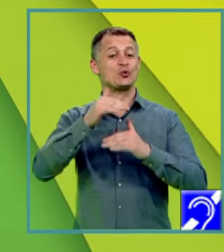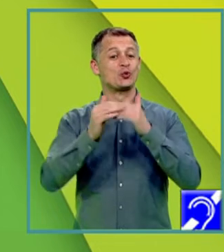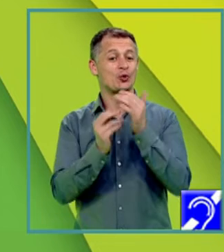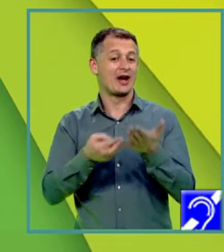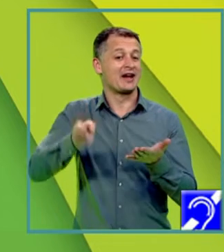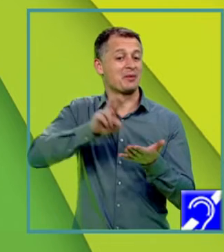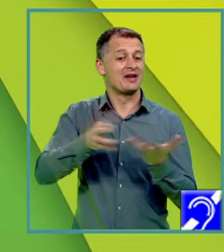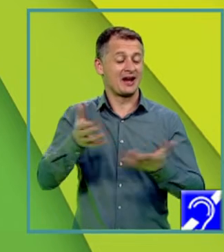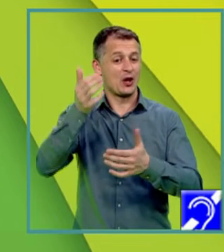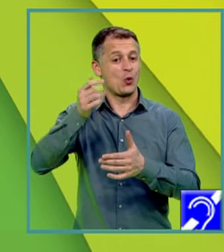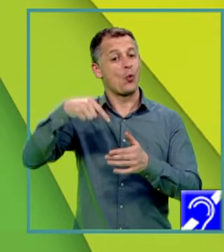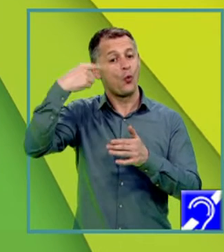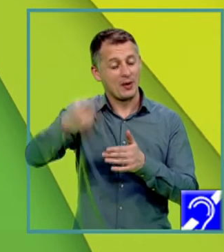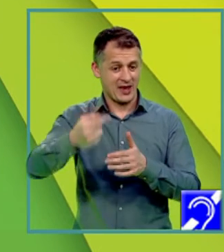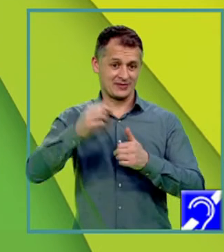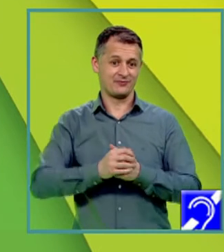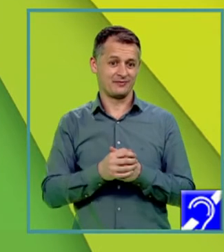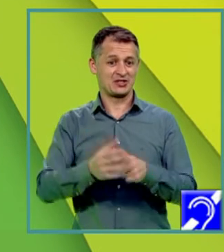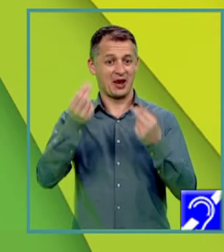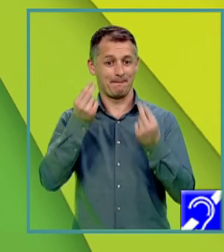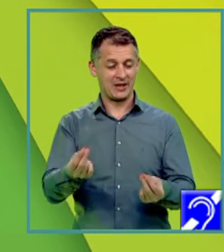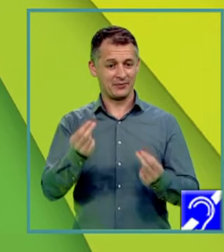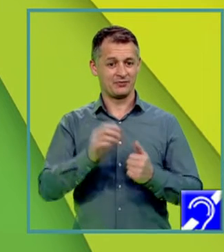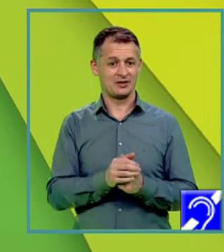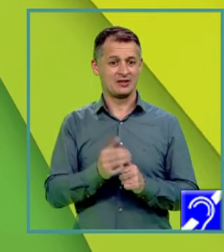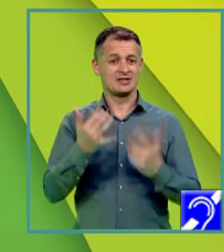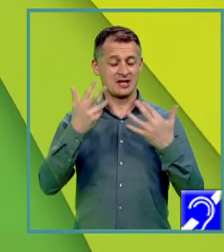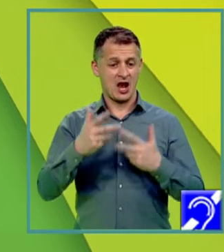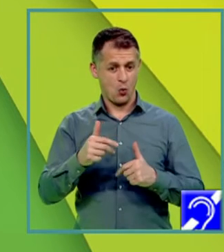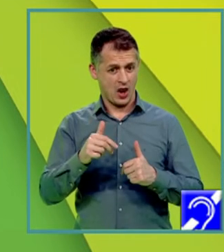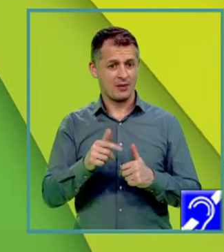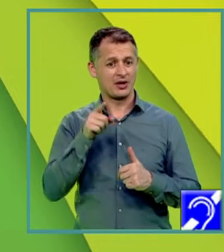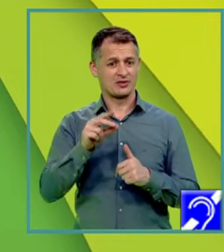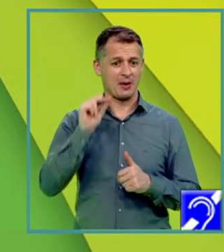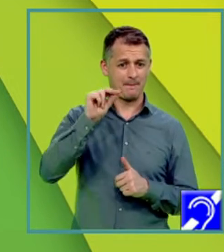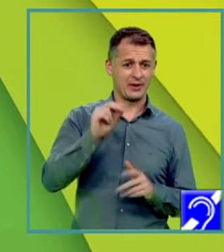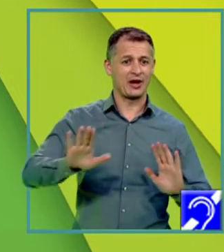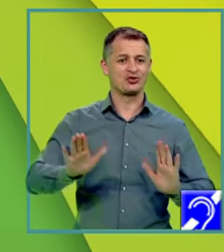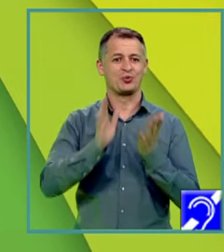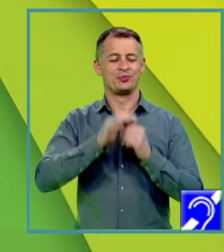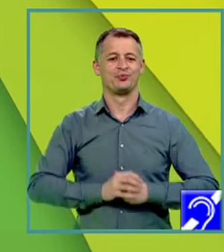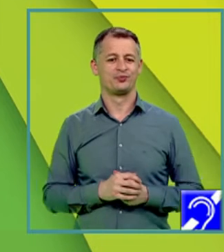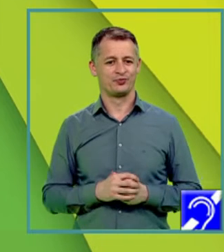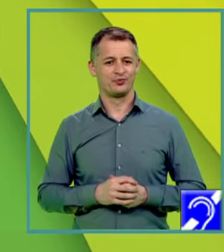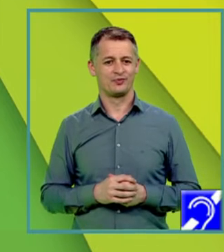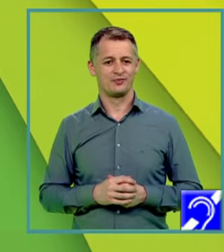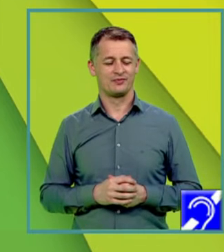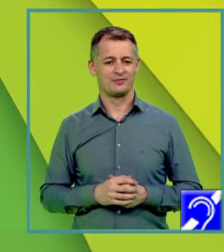care urmează și de aceea este bine să calculăm acest pe de la început